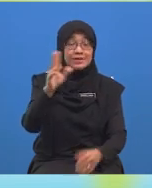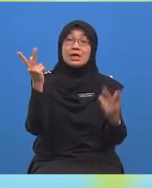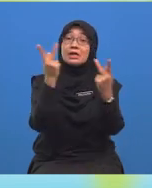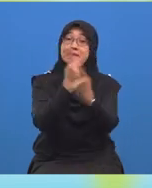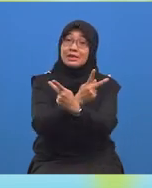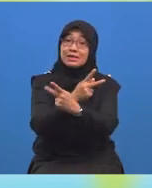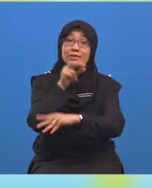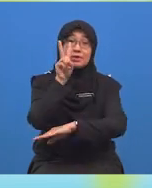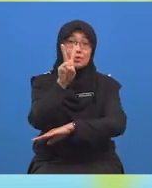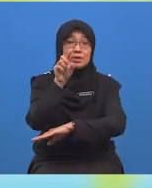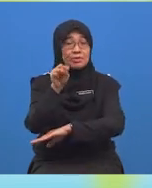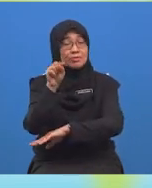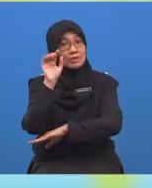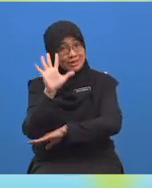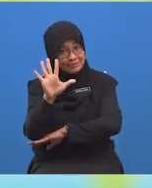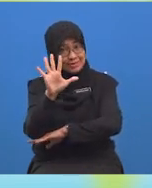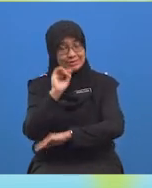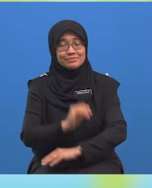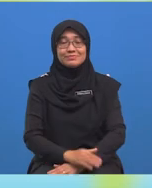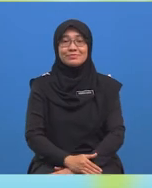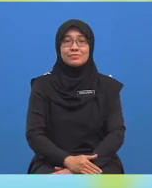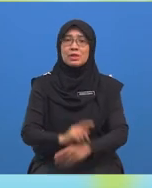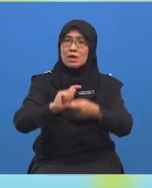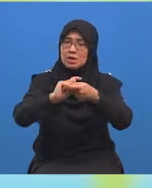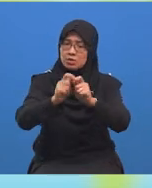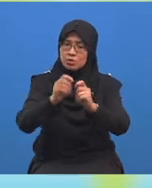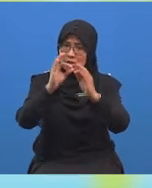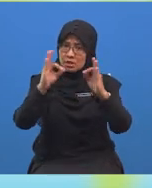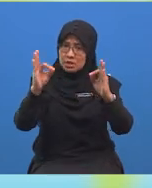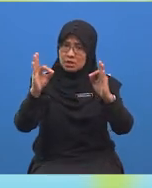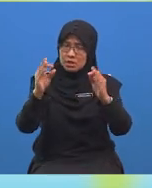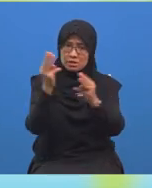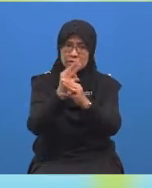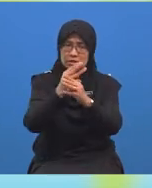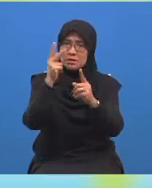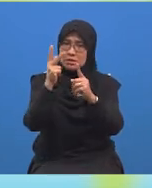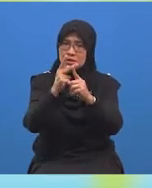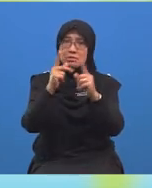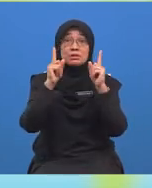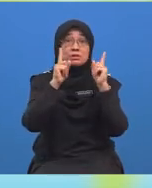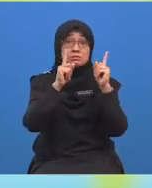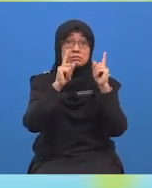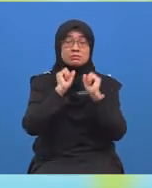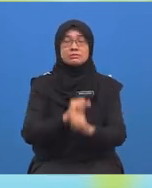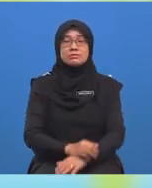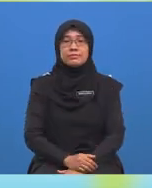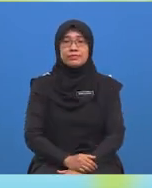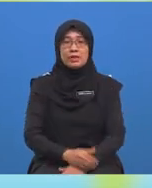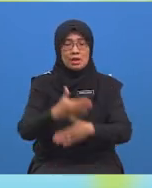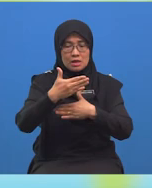193.45 darab 2.5. Tukarkan ayat matematik kepada bentuk lazim seperti